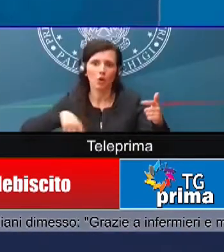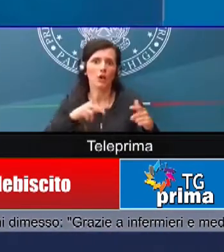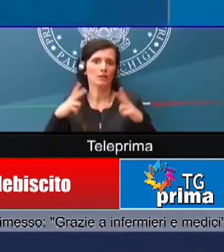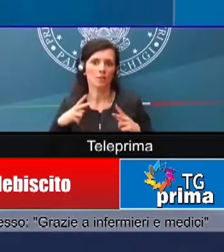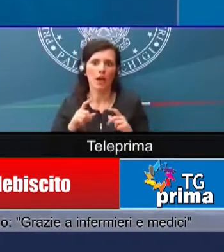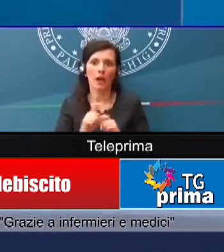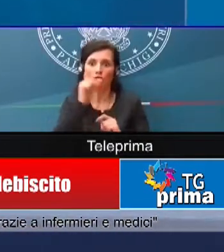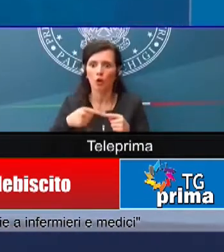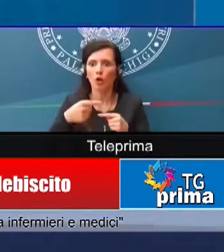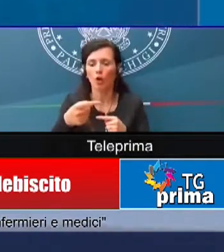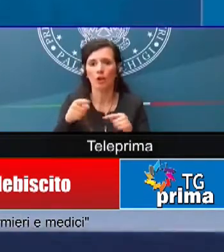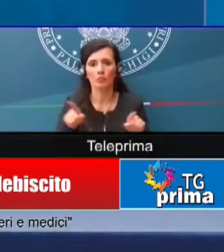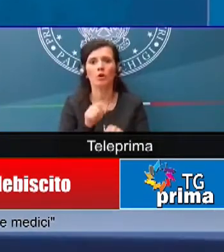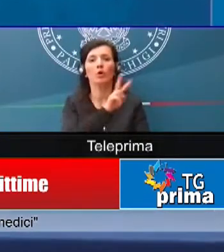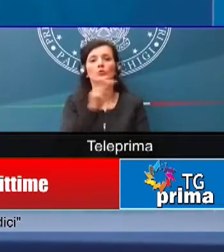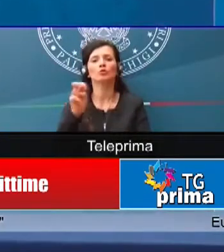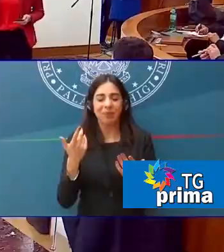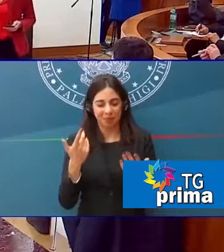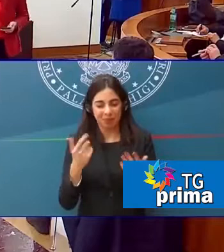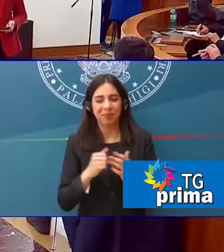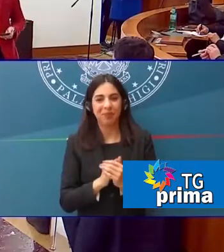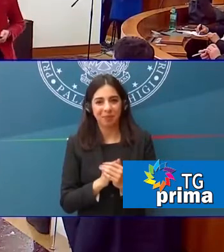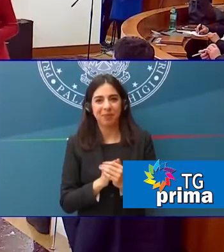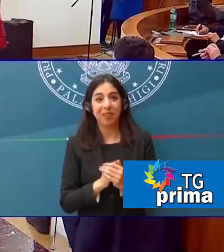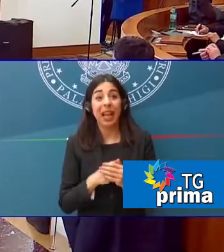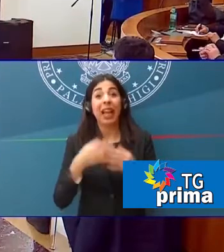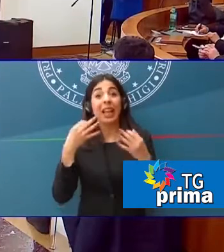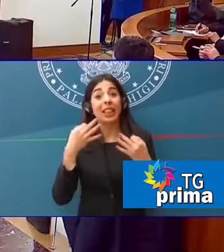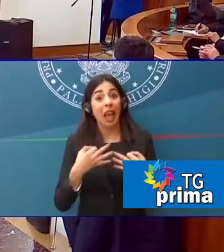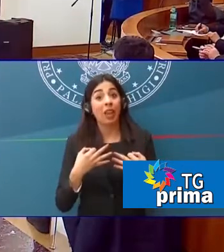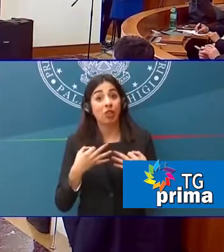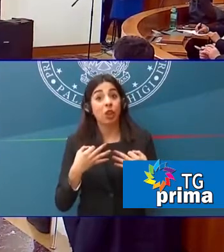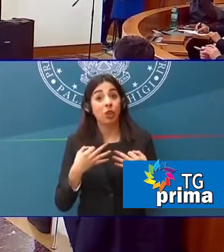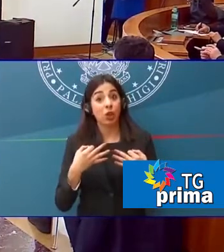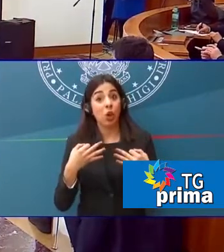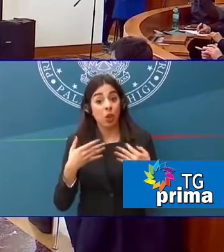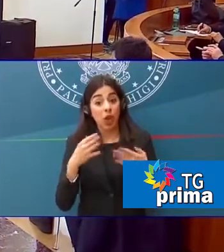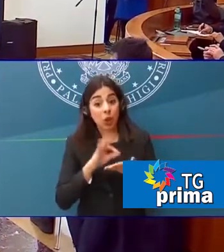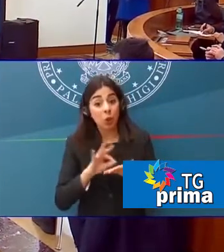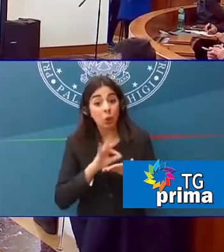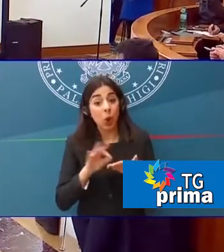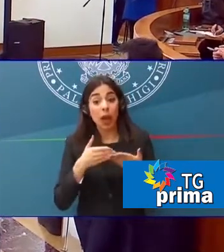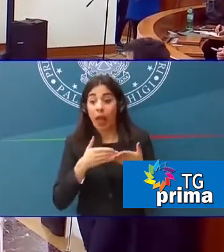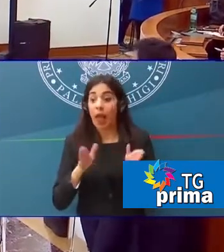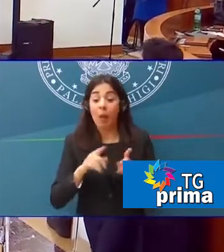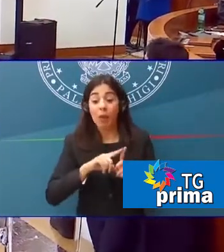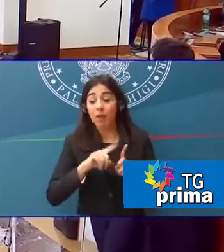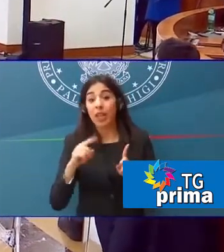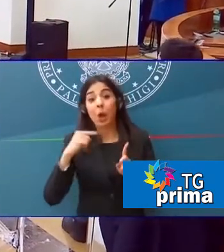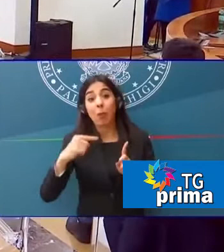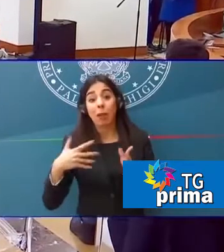29 marzo. Ma ascoltiamo le parole del Premier. Si conferma la decisione di riaprire fino alla prima